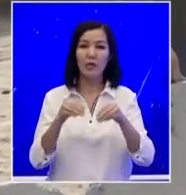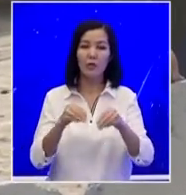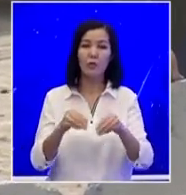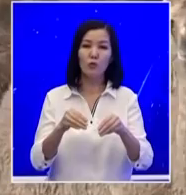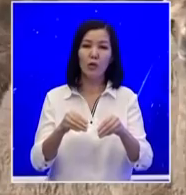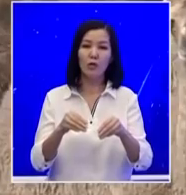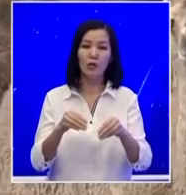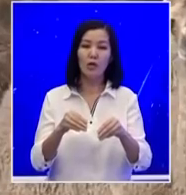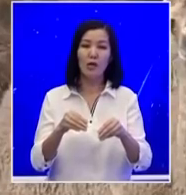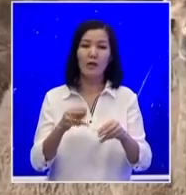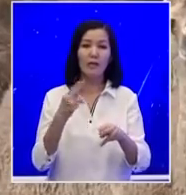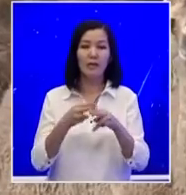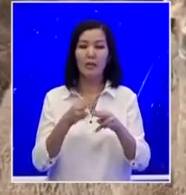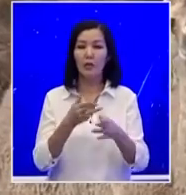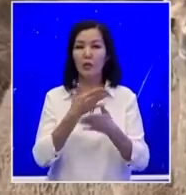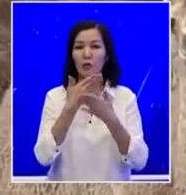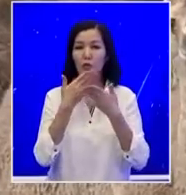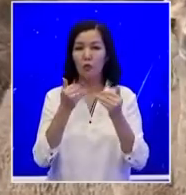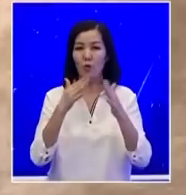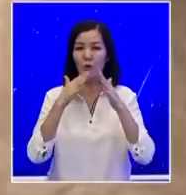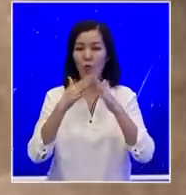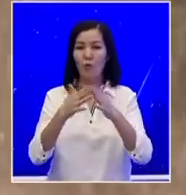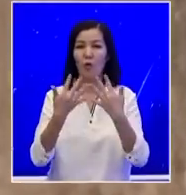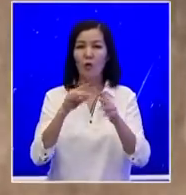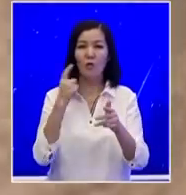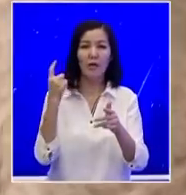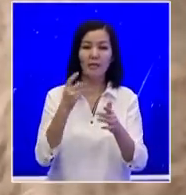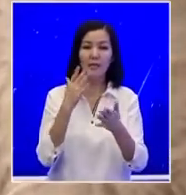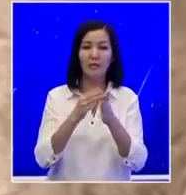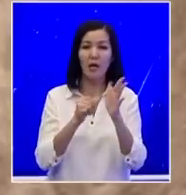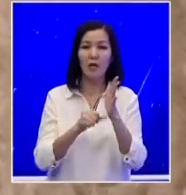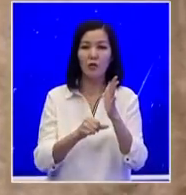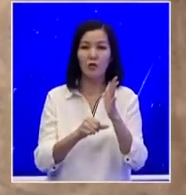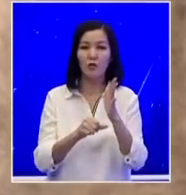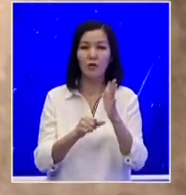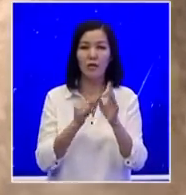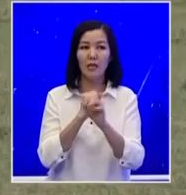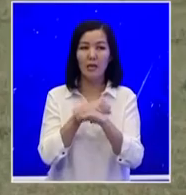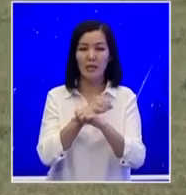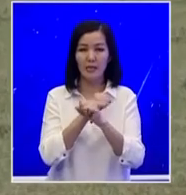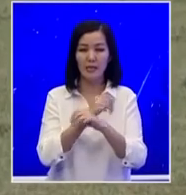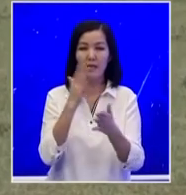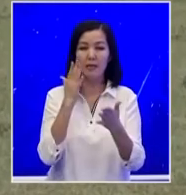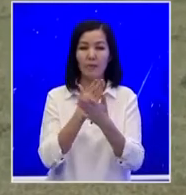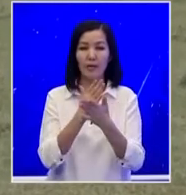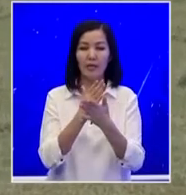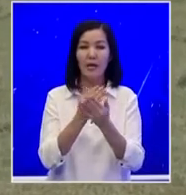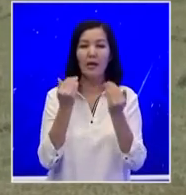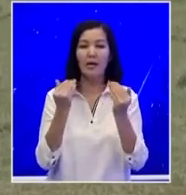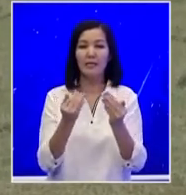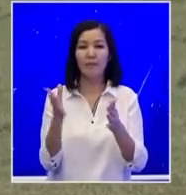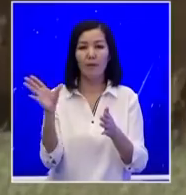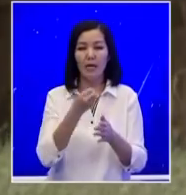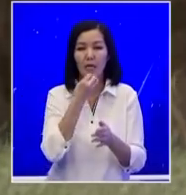жатыр. Сыдық Әбуұлының қорасы жас төлге толған, 600-ден аса інген боталапты. Өрістегісі де күйлі қуатты.